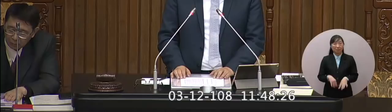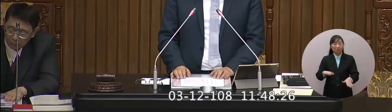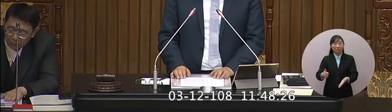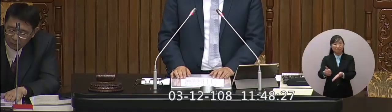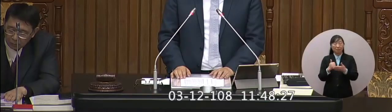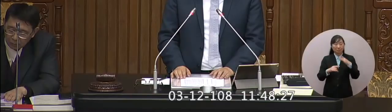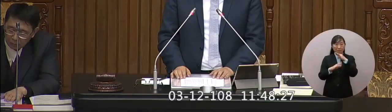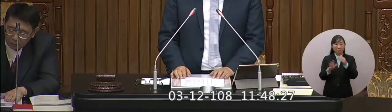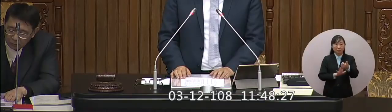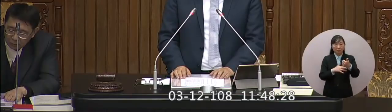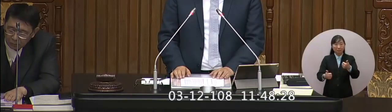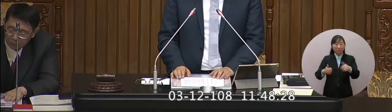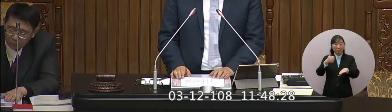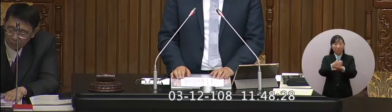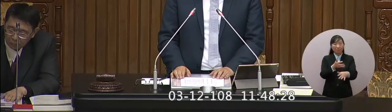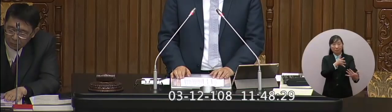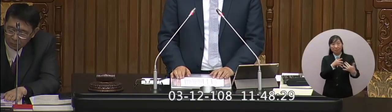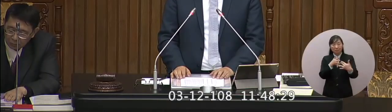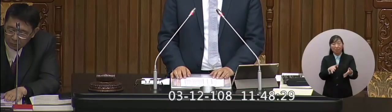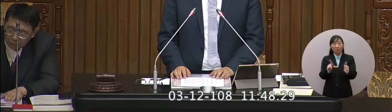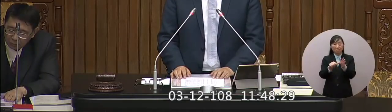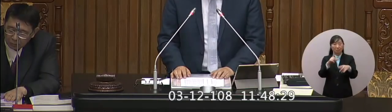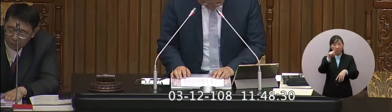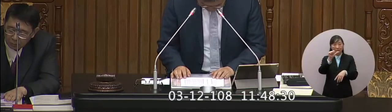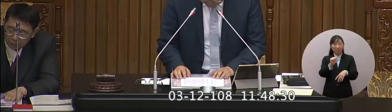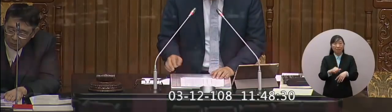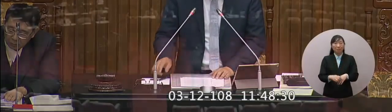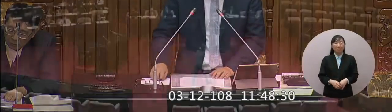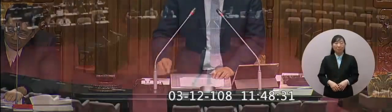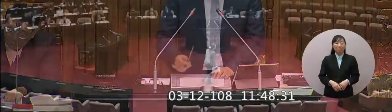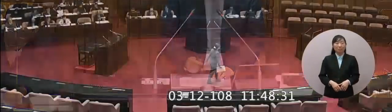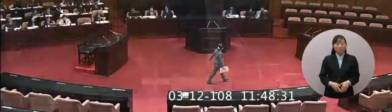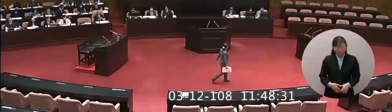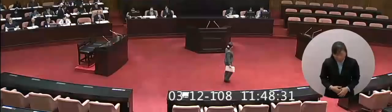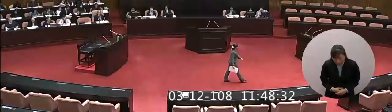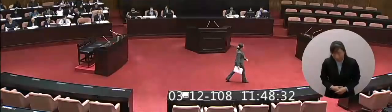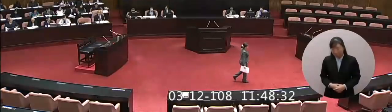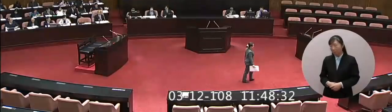接着请萧美琴委员质询，询答时间为15分钟。